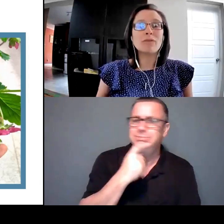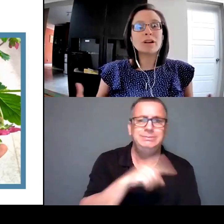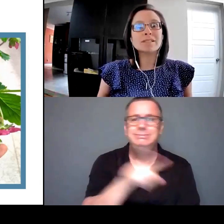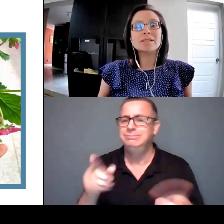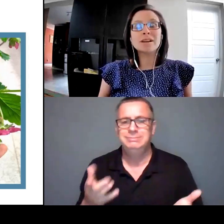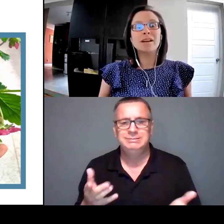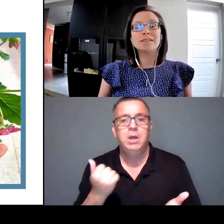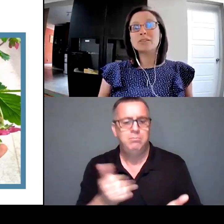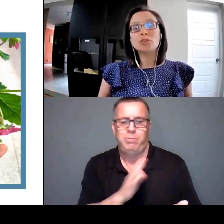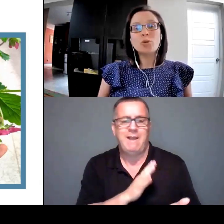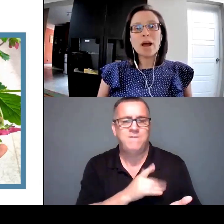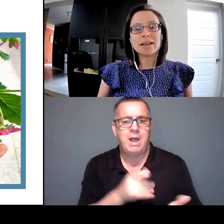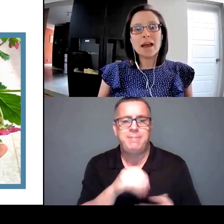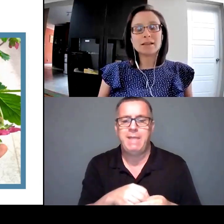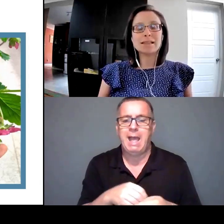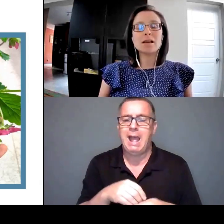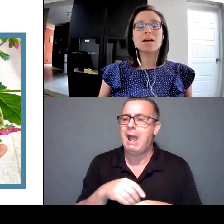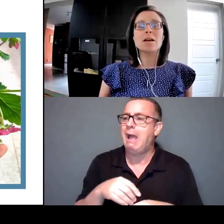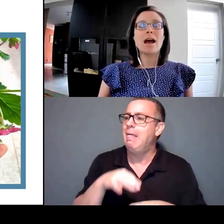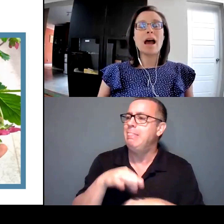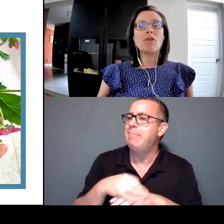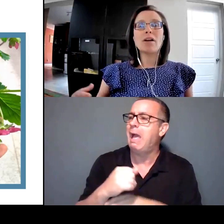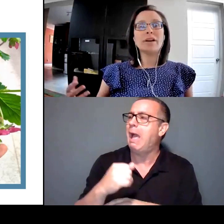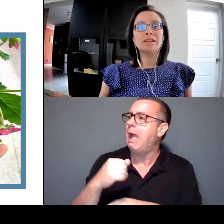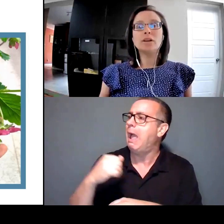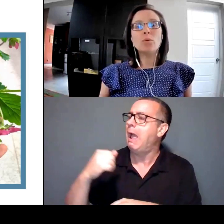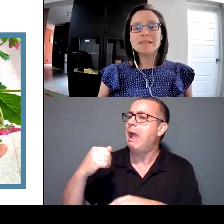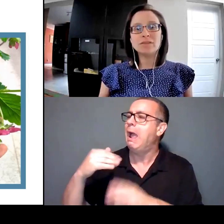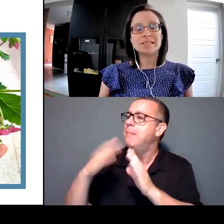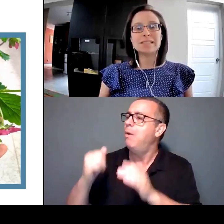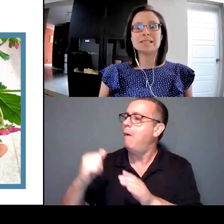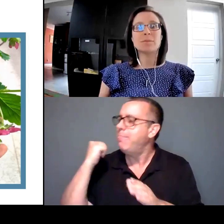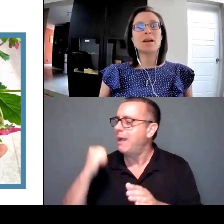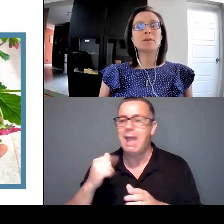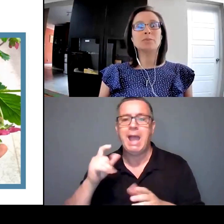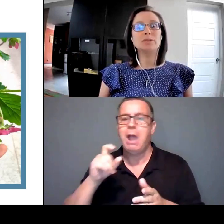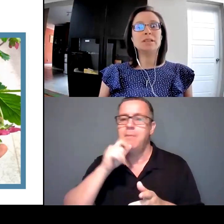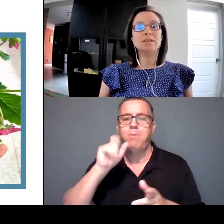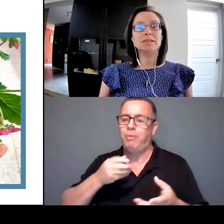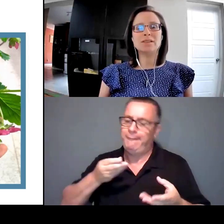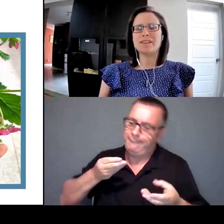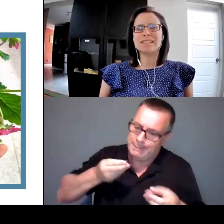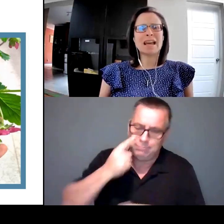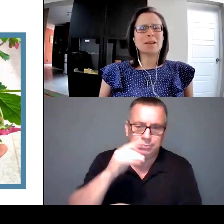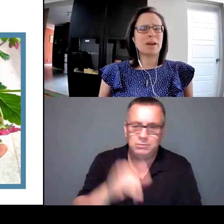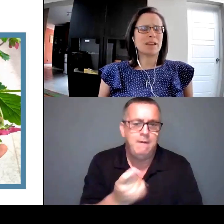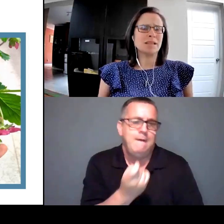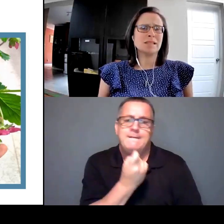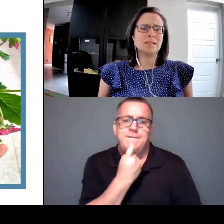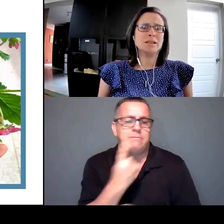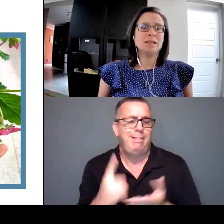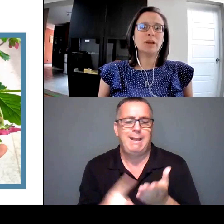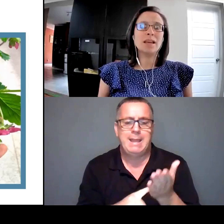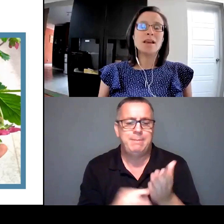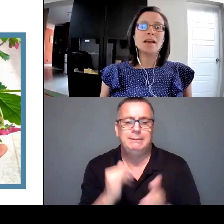peut avoir ça dans notre cour arrière sans avoir à faire des gros investissements. Puis c'est facile à réparer